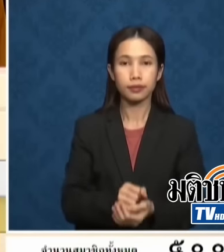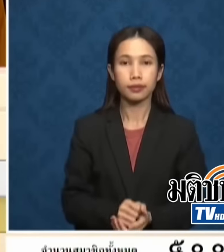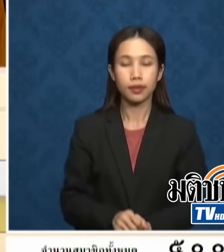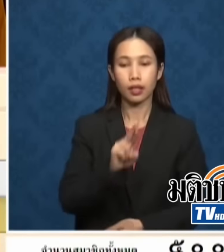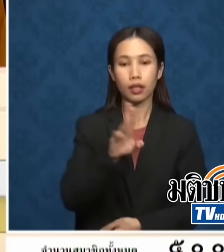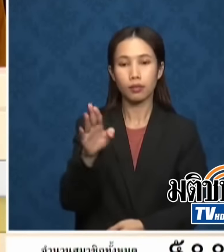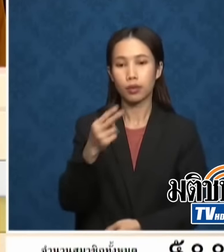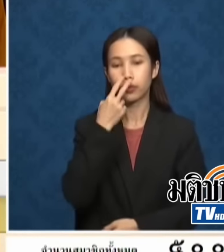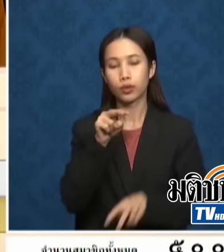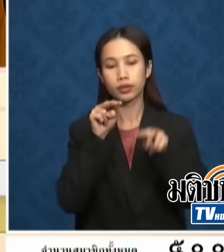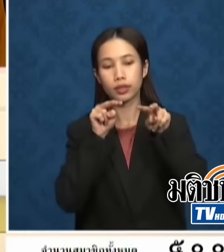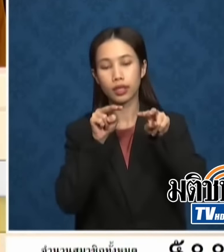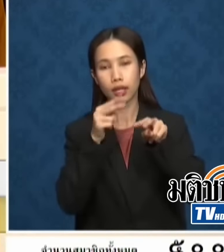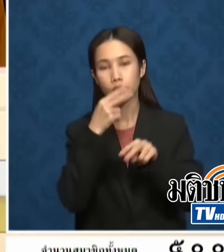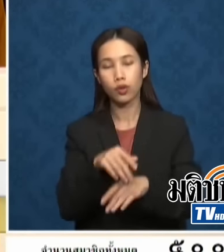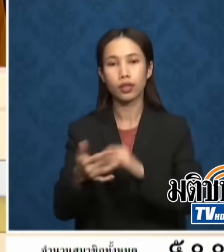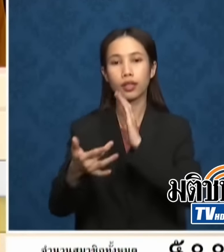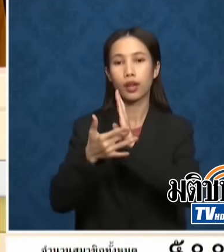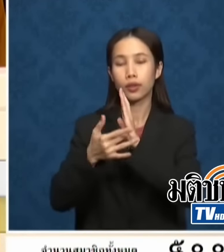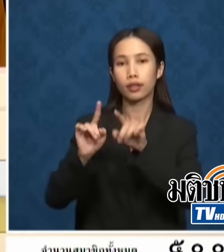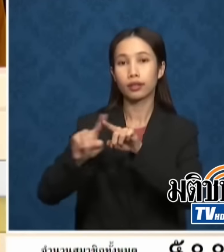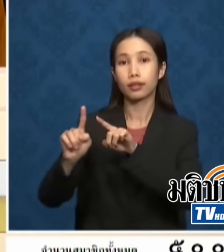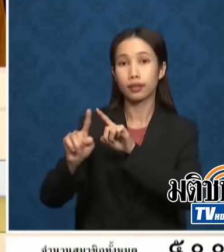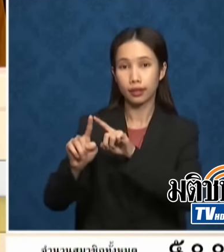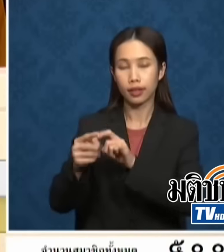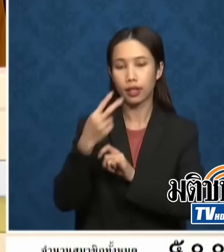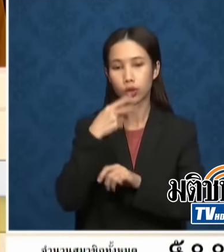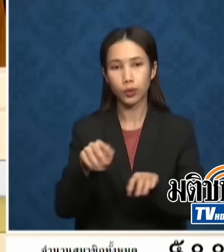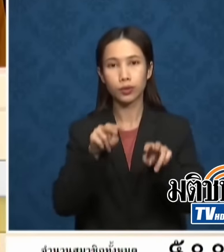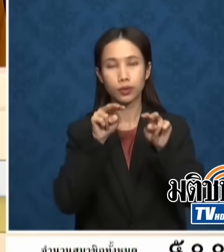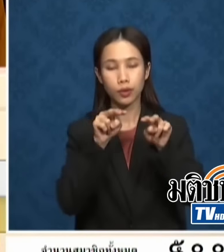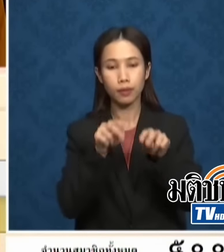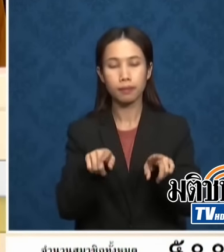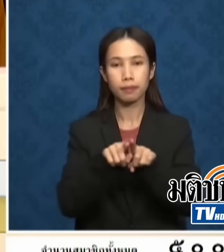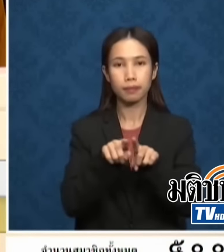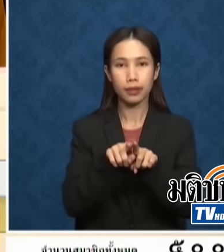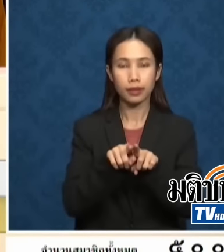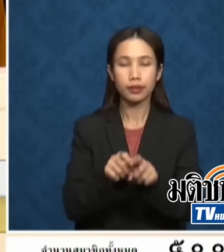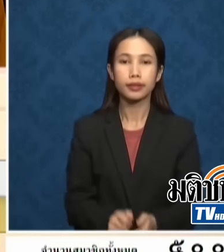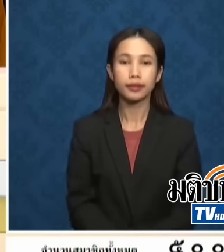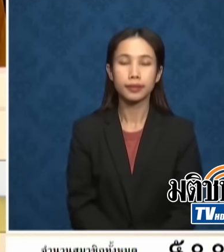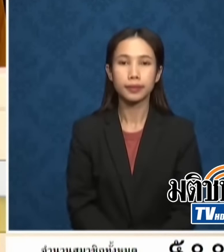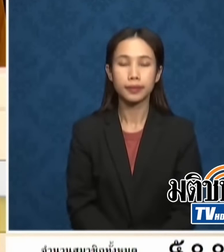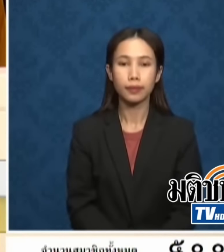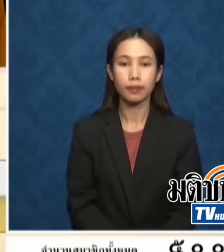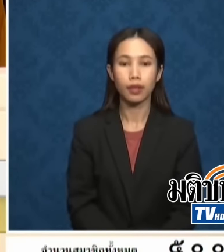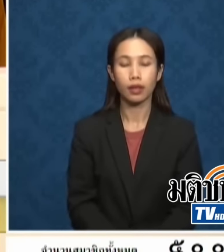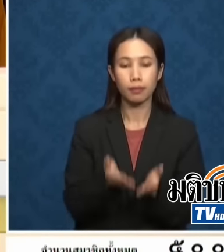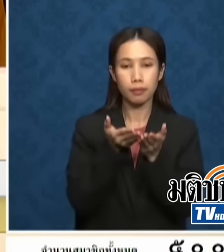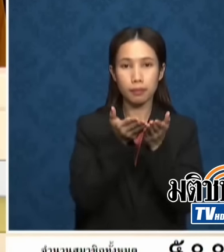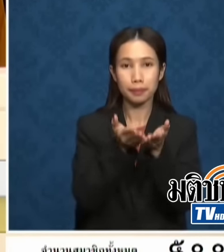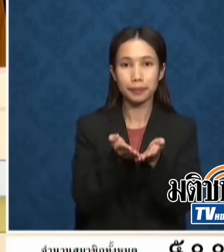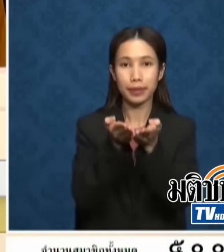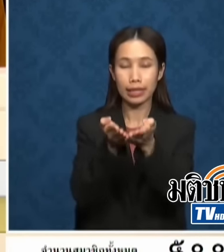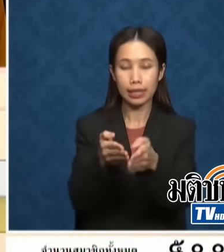ระบบสังเกตการณ์อิเล็กทรอนิกส์หรือที่เรียกว่า e-observerในเรือประมงนอกน่านน้ำไ